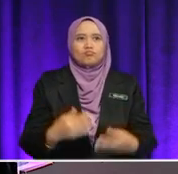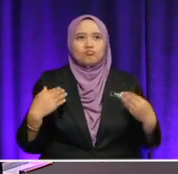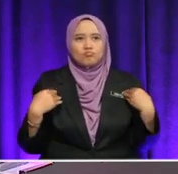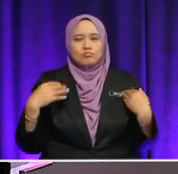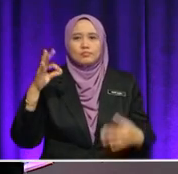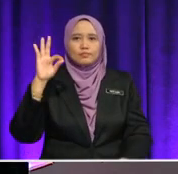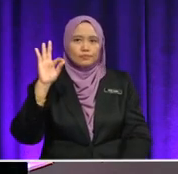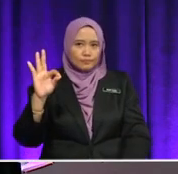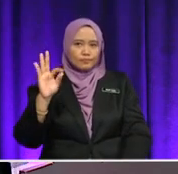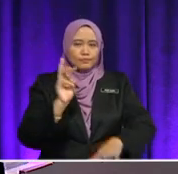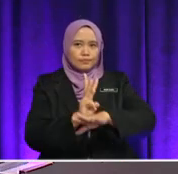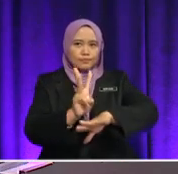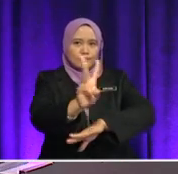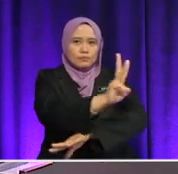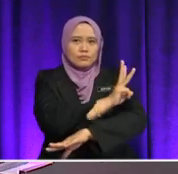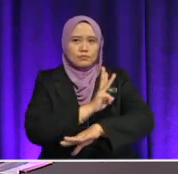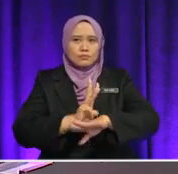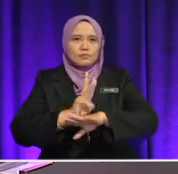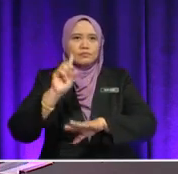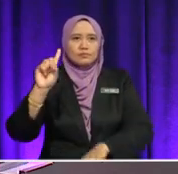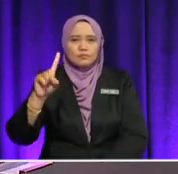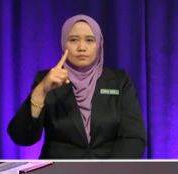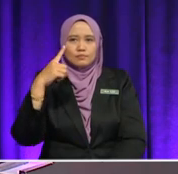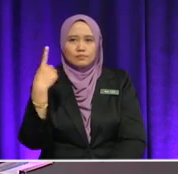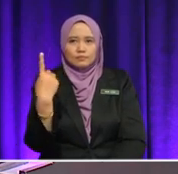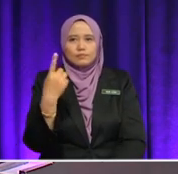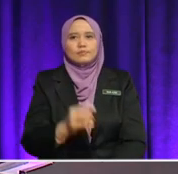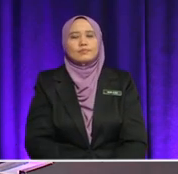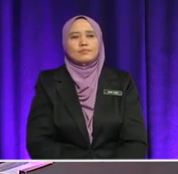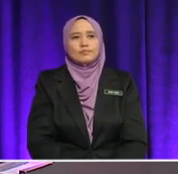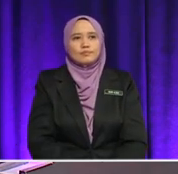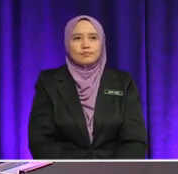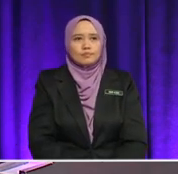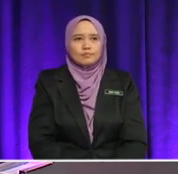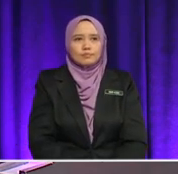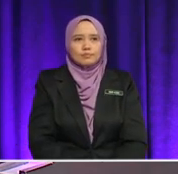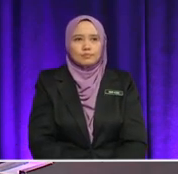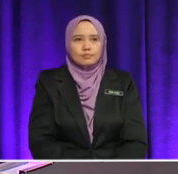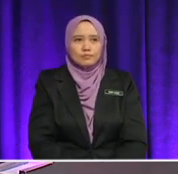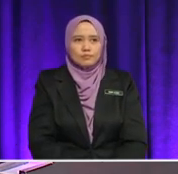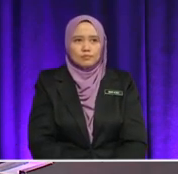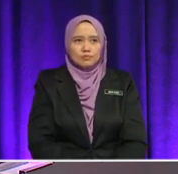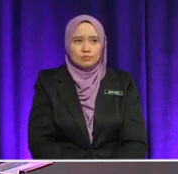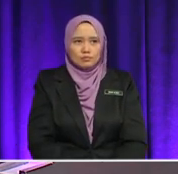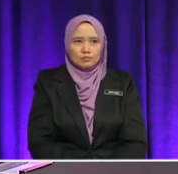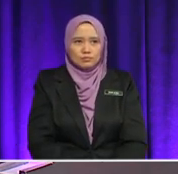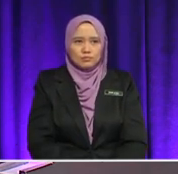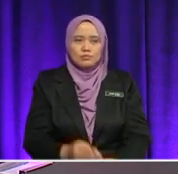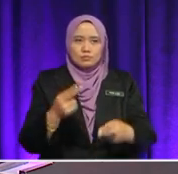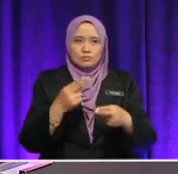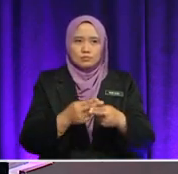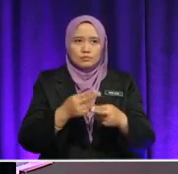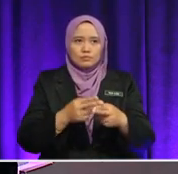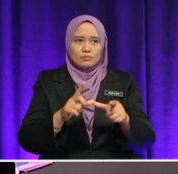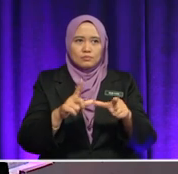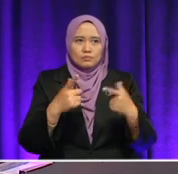saja jadi 9 kawasan atau ada nama lainnya itu untuk